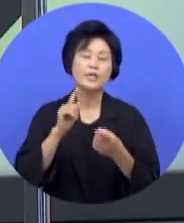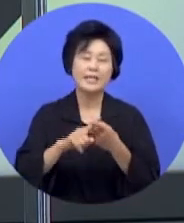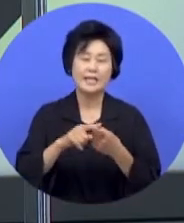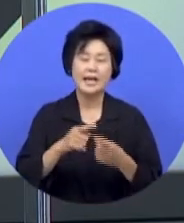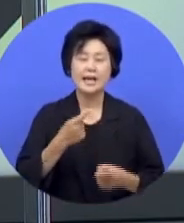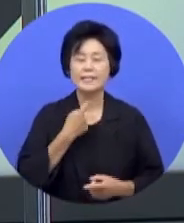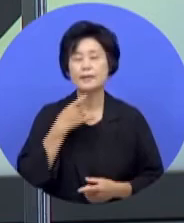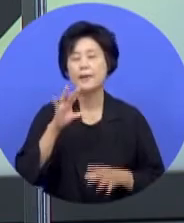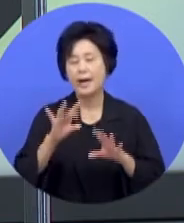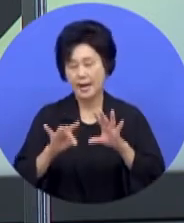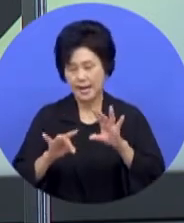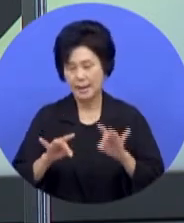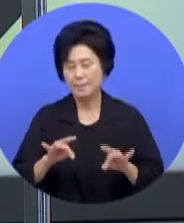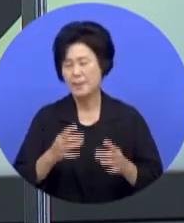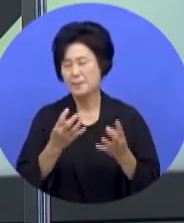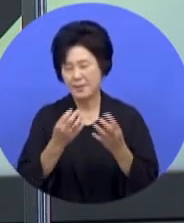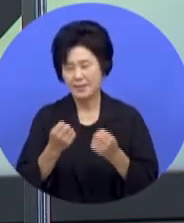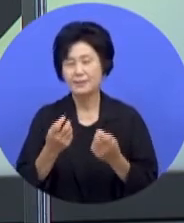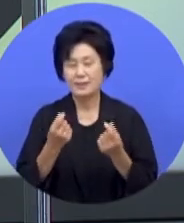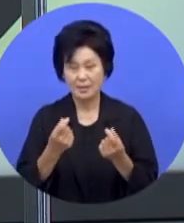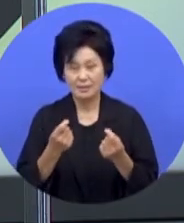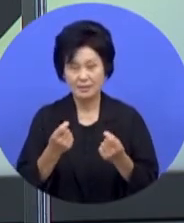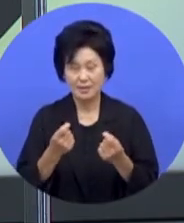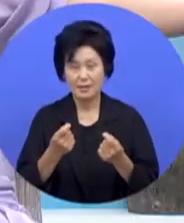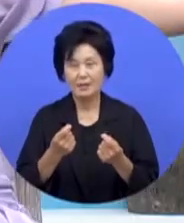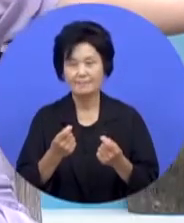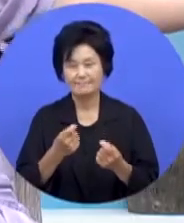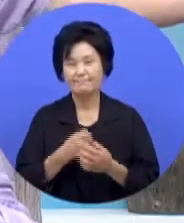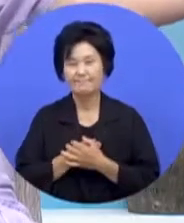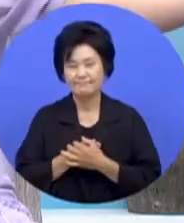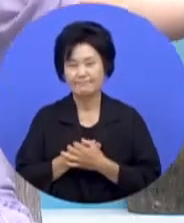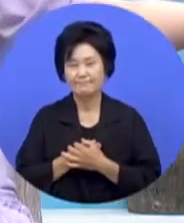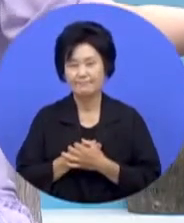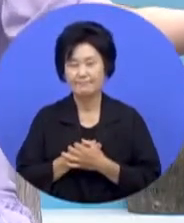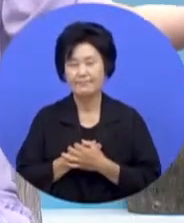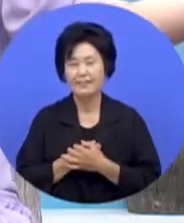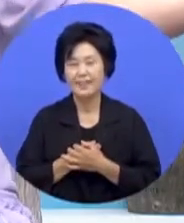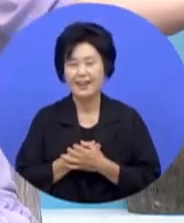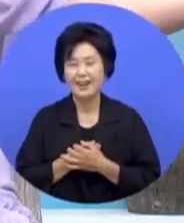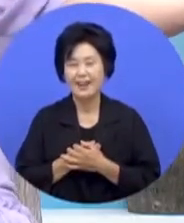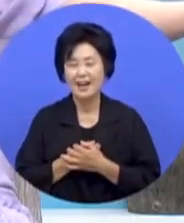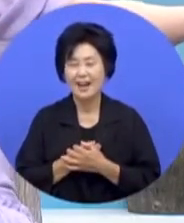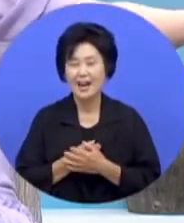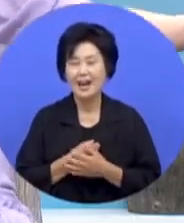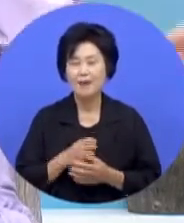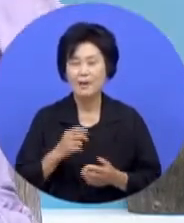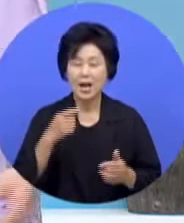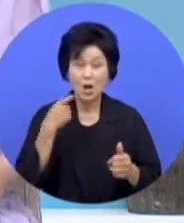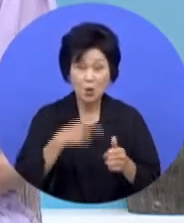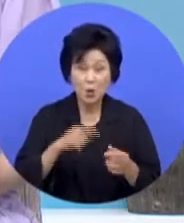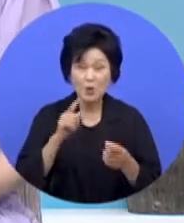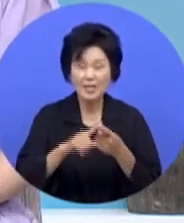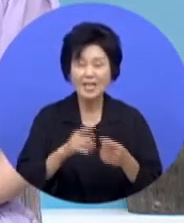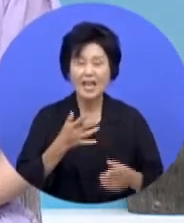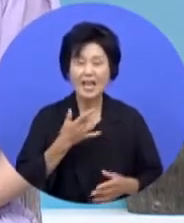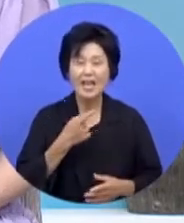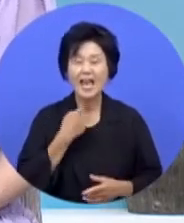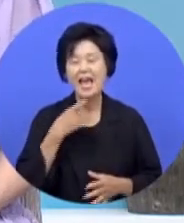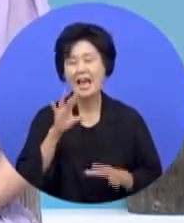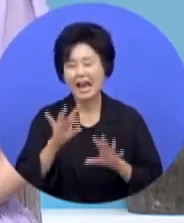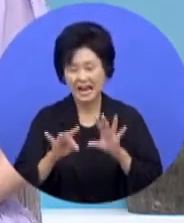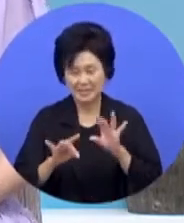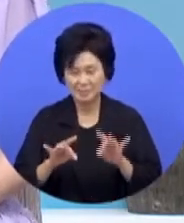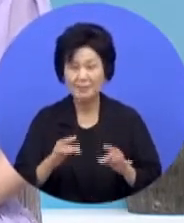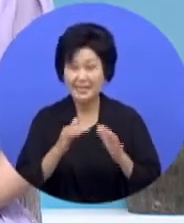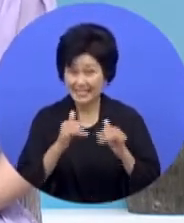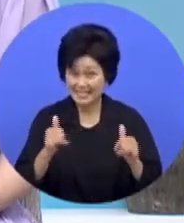무심했다는 그런 자책감도 느끼기는 했습니다. 얼마나 갈급하셨으면요. 저 갈급하셨던 한 분.